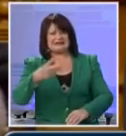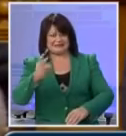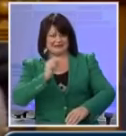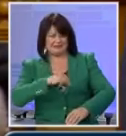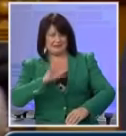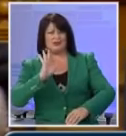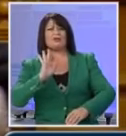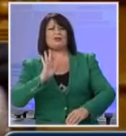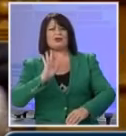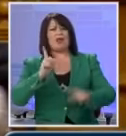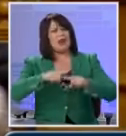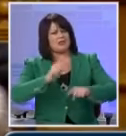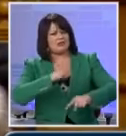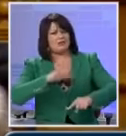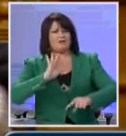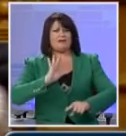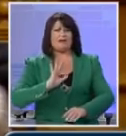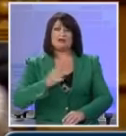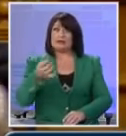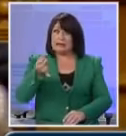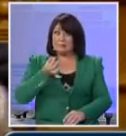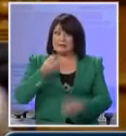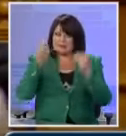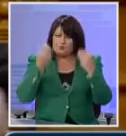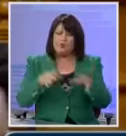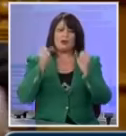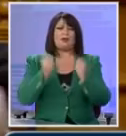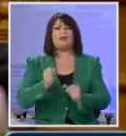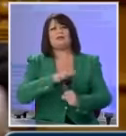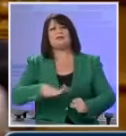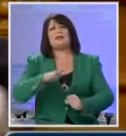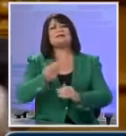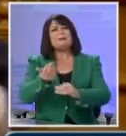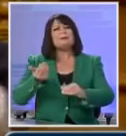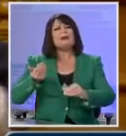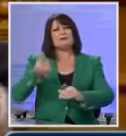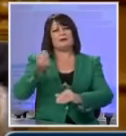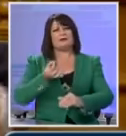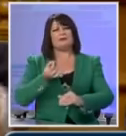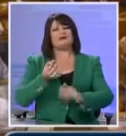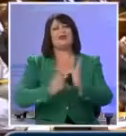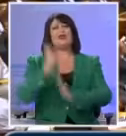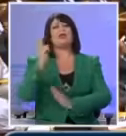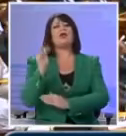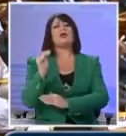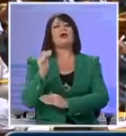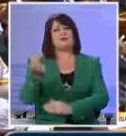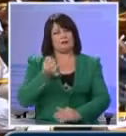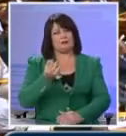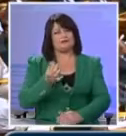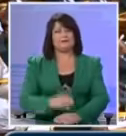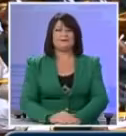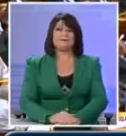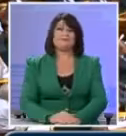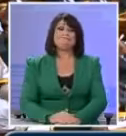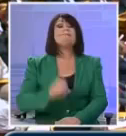κέρδισε αλλά είμαστε και σε χειρότερη θέση από αυτήν που ήμασταν πριν την 12 του ιούλη και για κακή